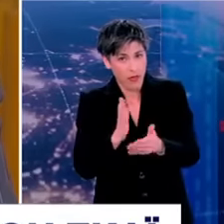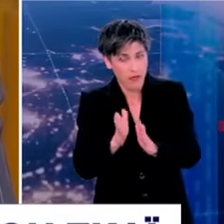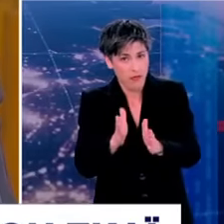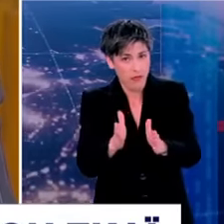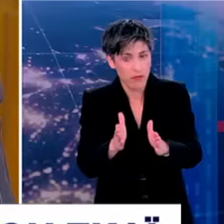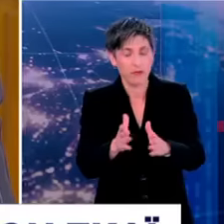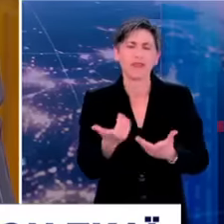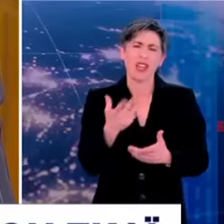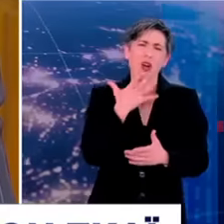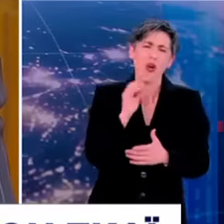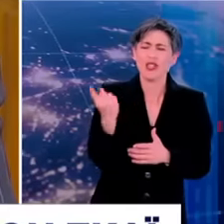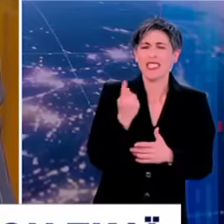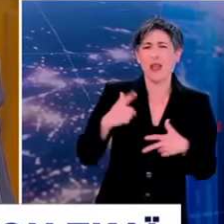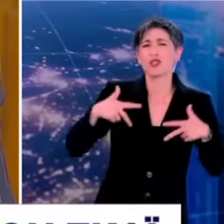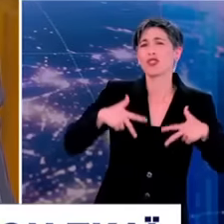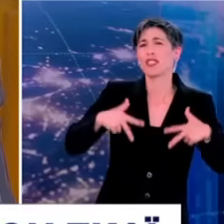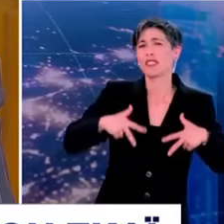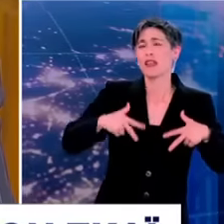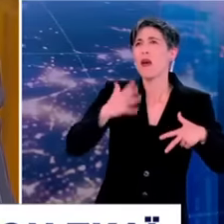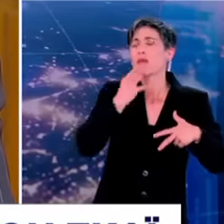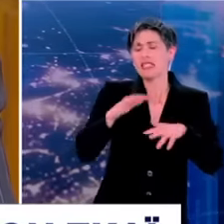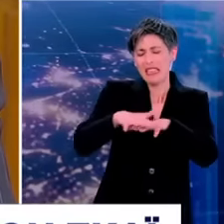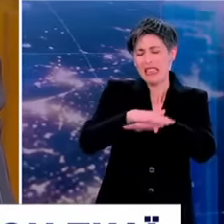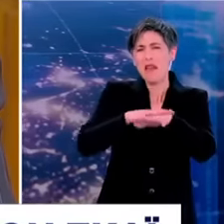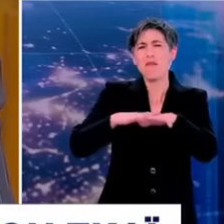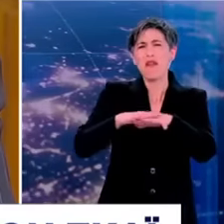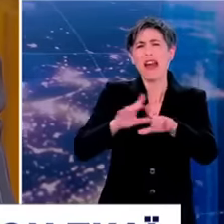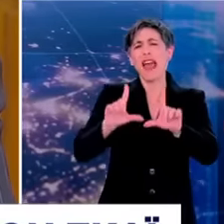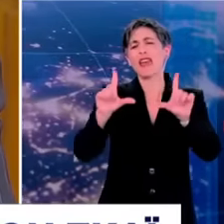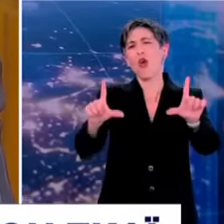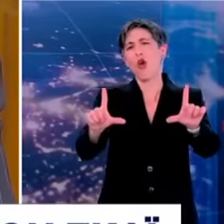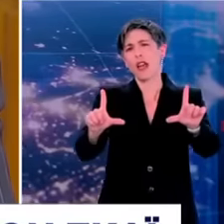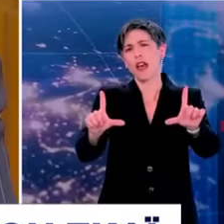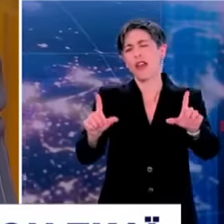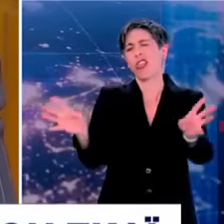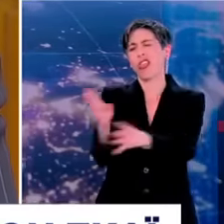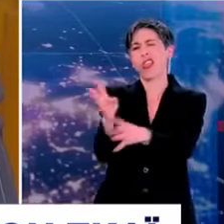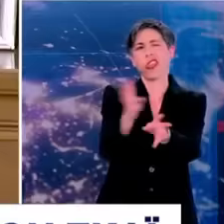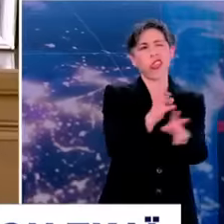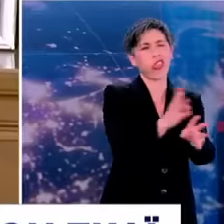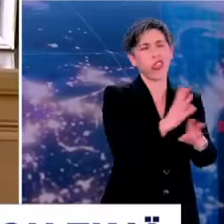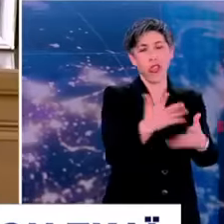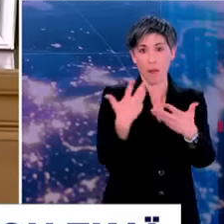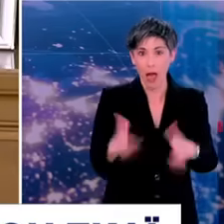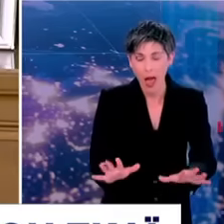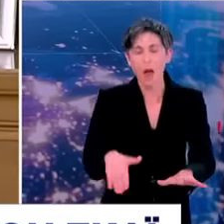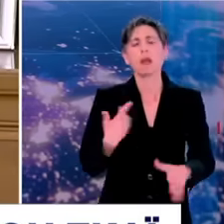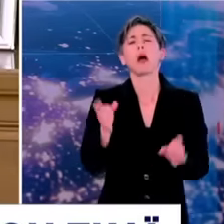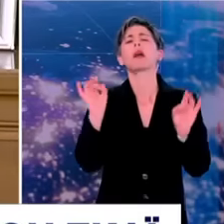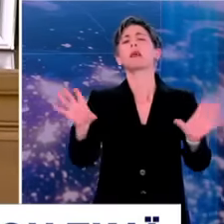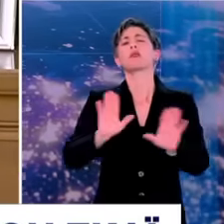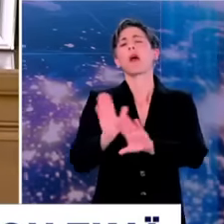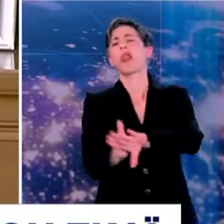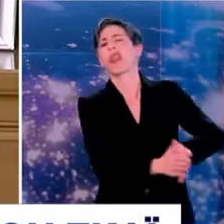ακουμπάται οι κυβερνήσεις τον αφρό, τη μαρίδα, θα πάει και πιο βαθιά το θέμα. Δυσκολεύομαι,